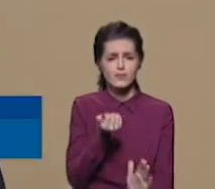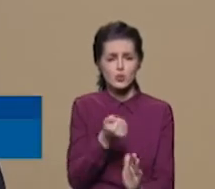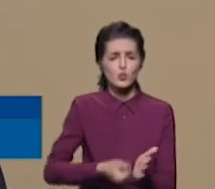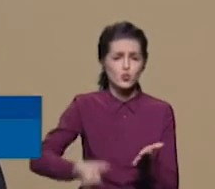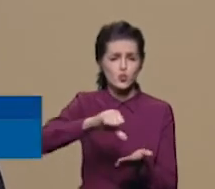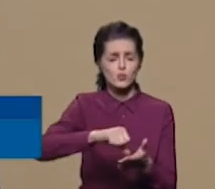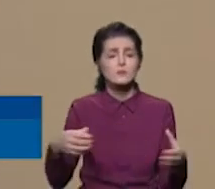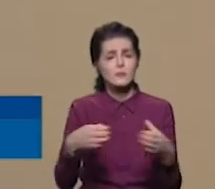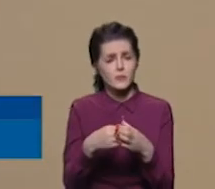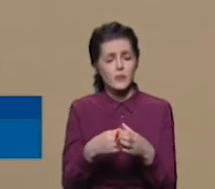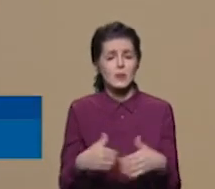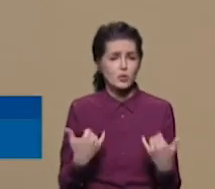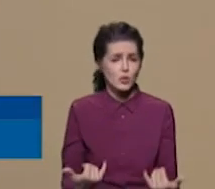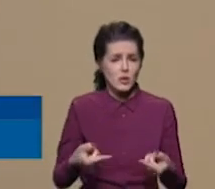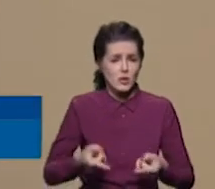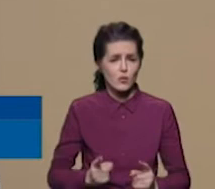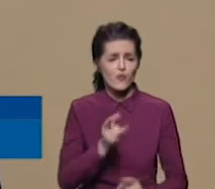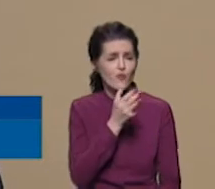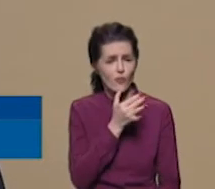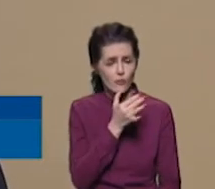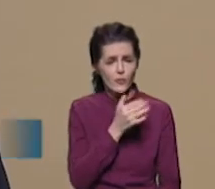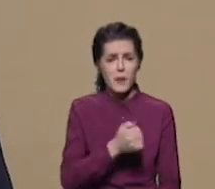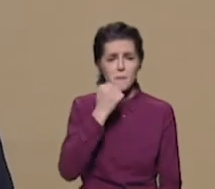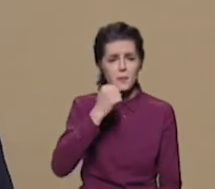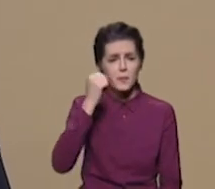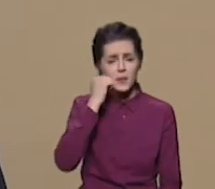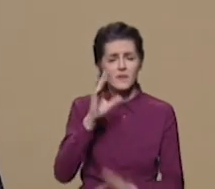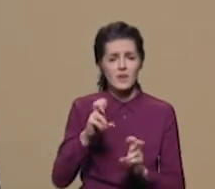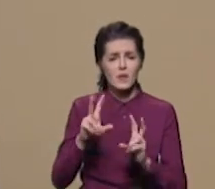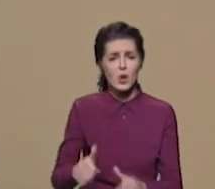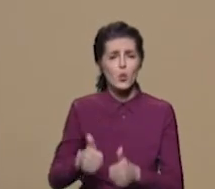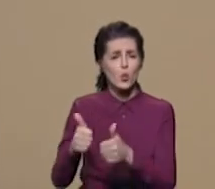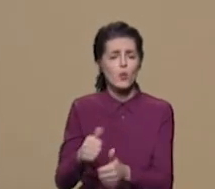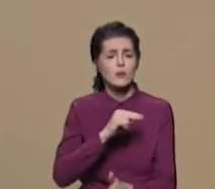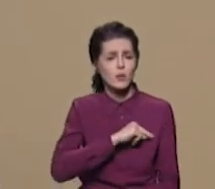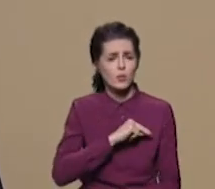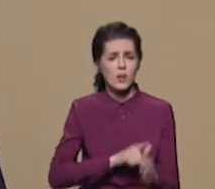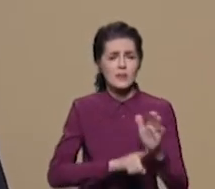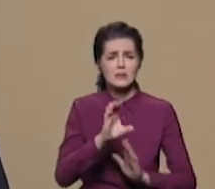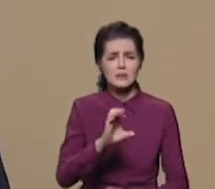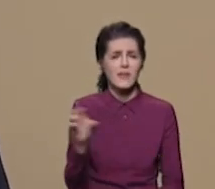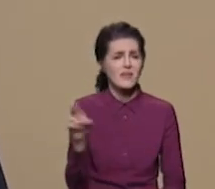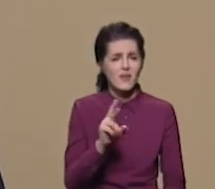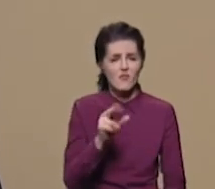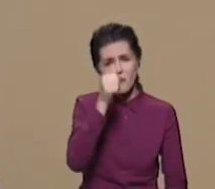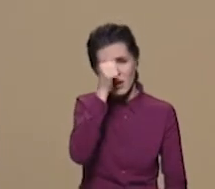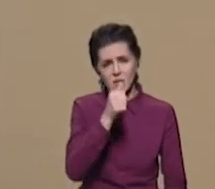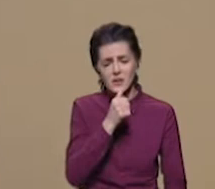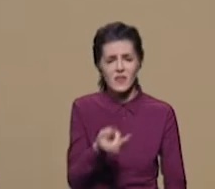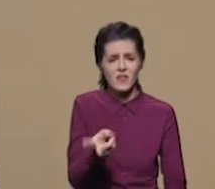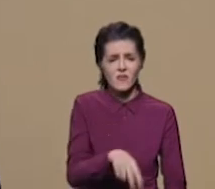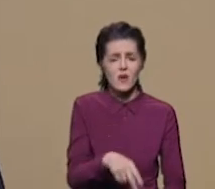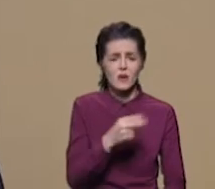участок. В настоящее время, благодаря хорошей работе, мы уже с января месяца работали двумя